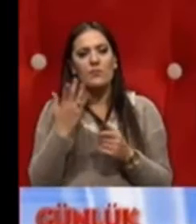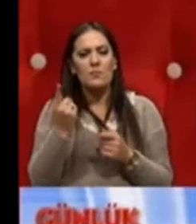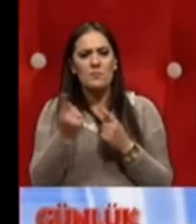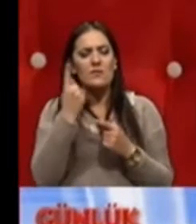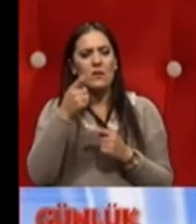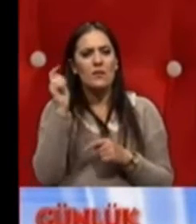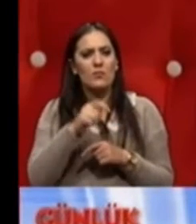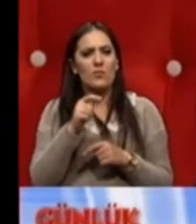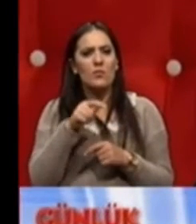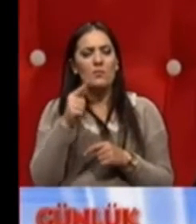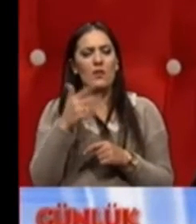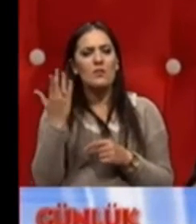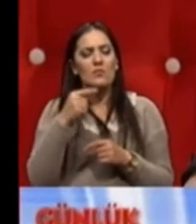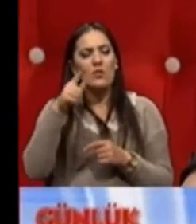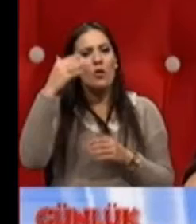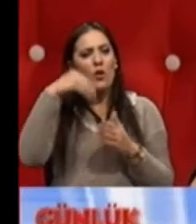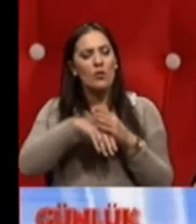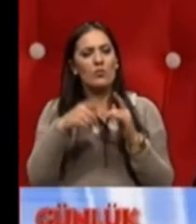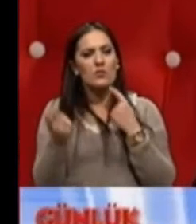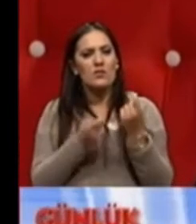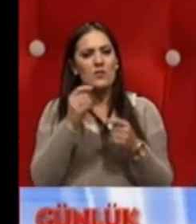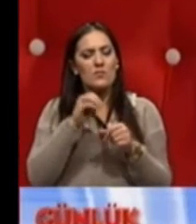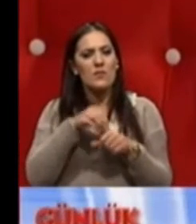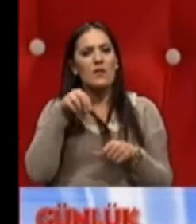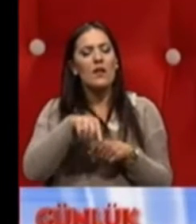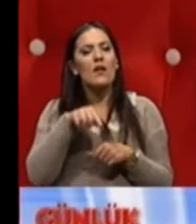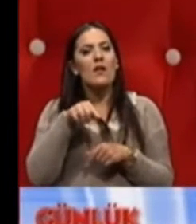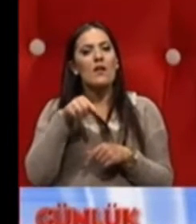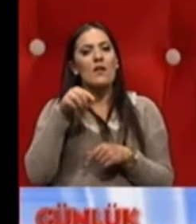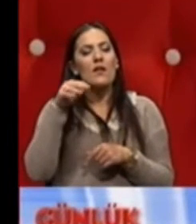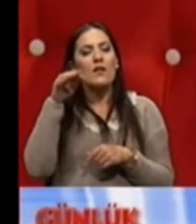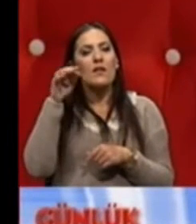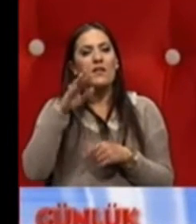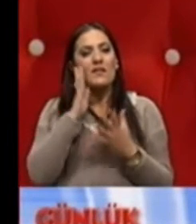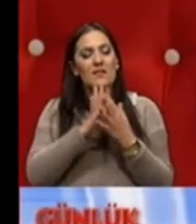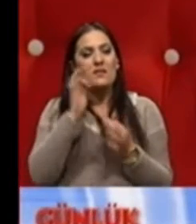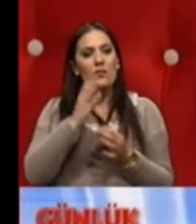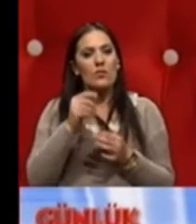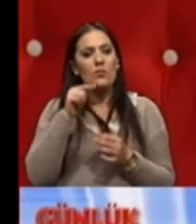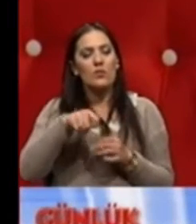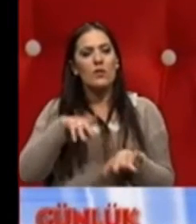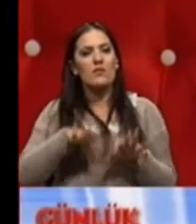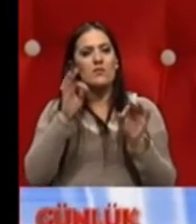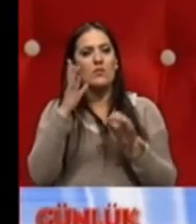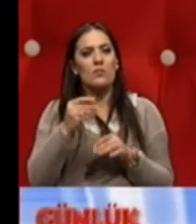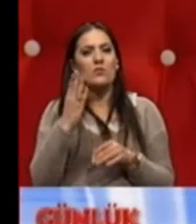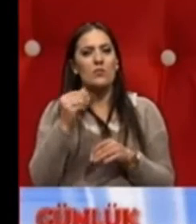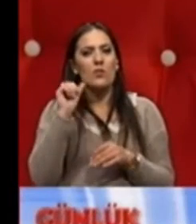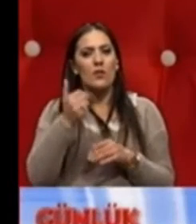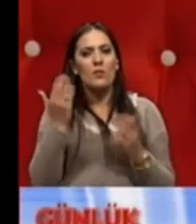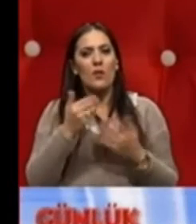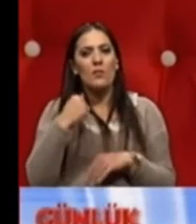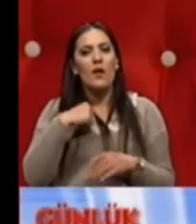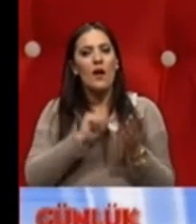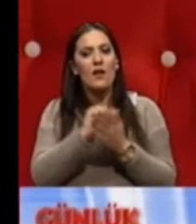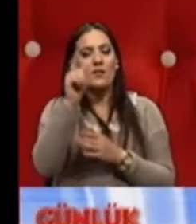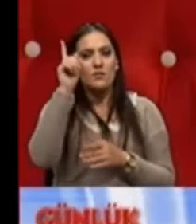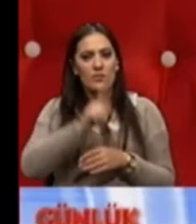biraz böyle bir şimdi kökenine inelim bu çalışmaların. Şimdi tabii insan olarak buna hazırlıklı olmak çok önemli ama her şey